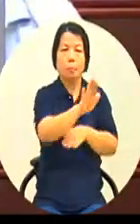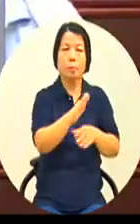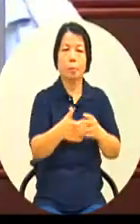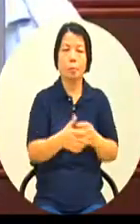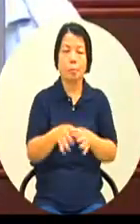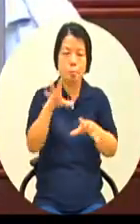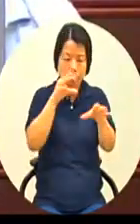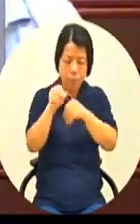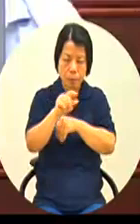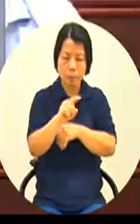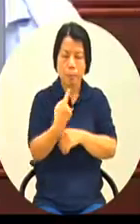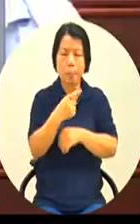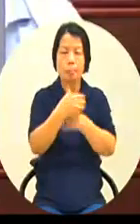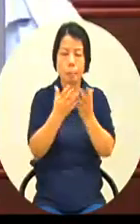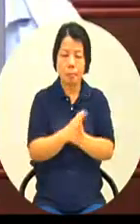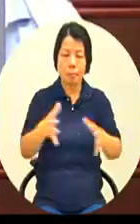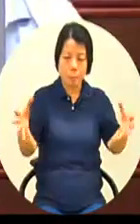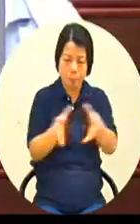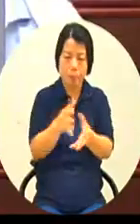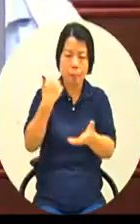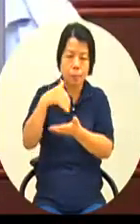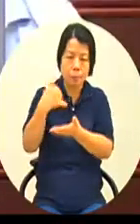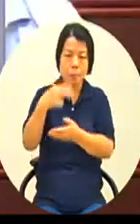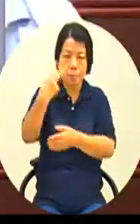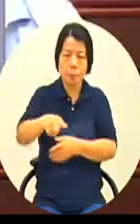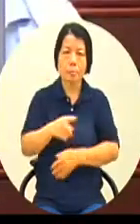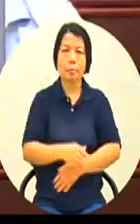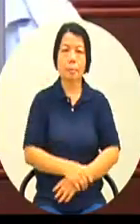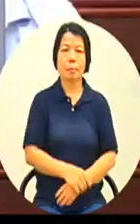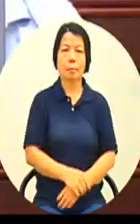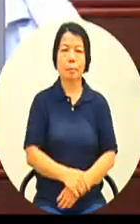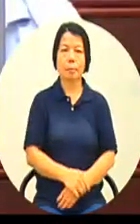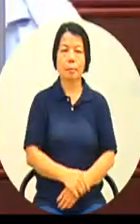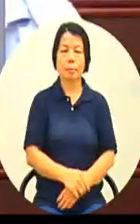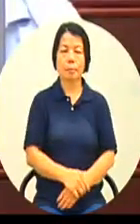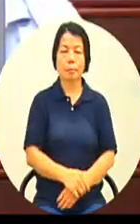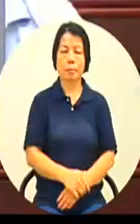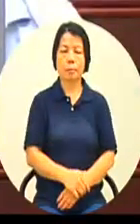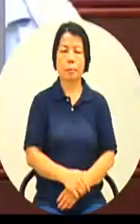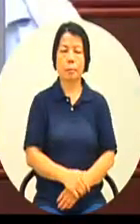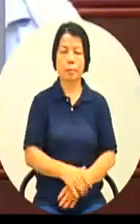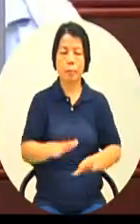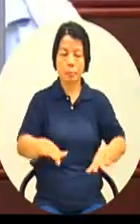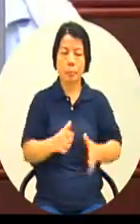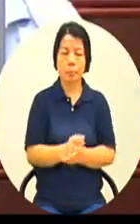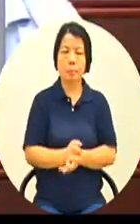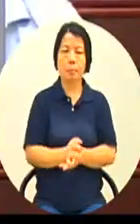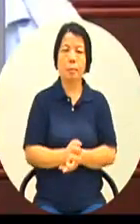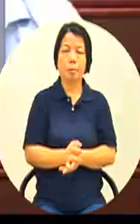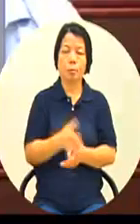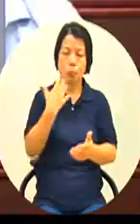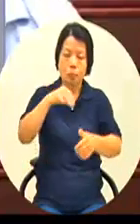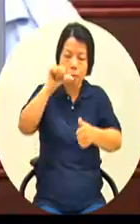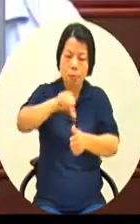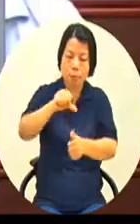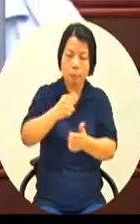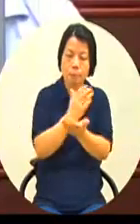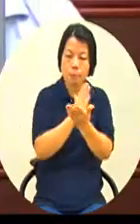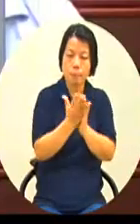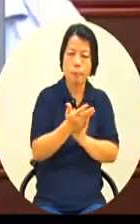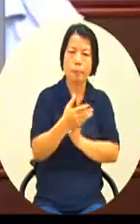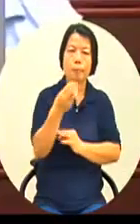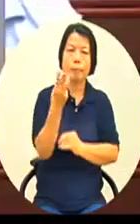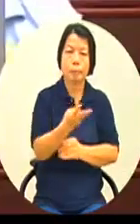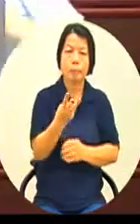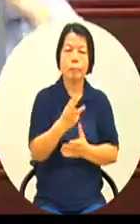我来统计迄个年龄层，吼、哦。啊，拄只议员所讲的，咱的财阀内面吼、哦、有分三种